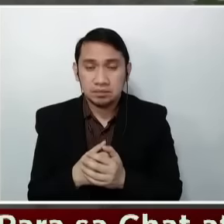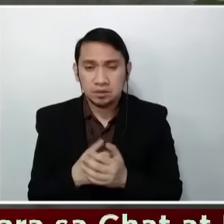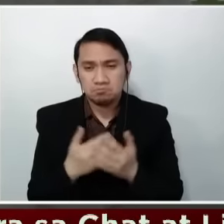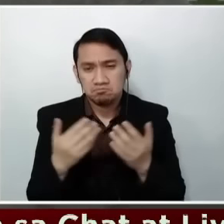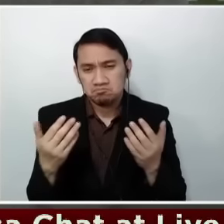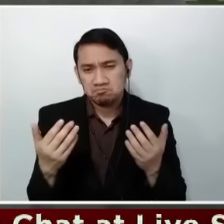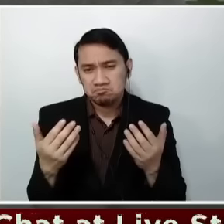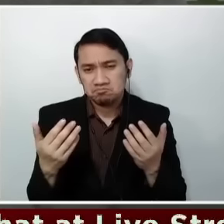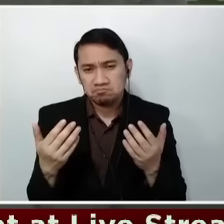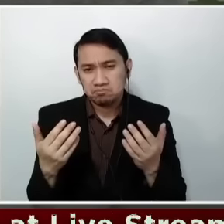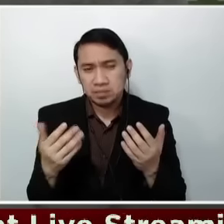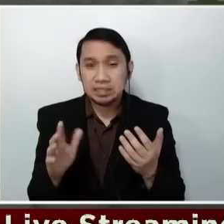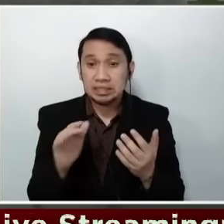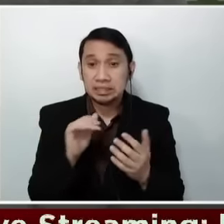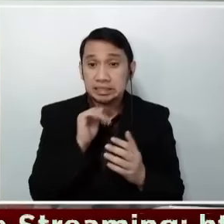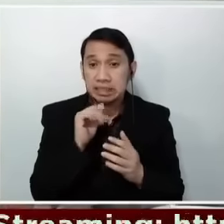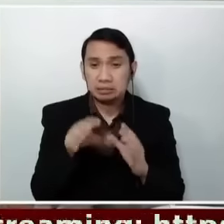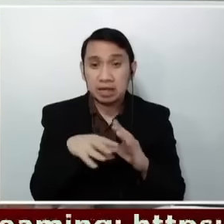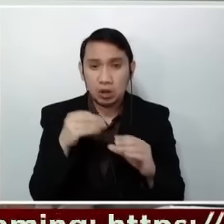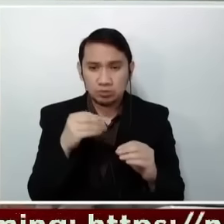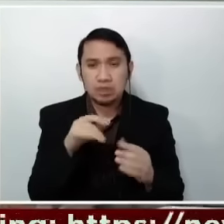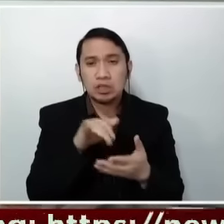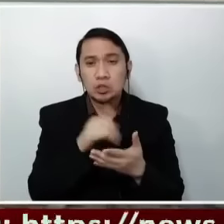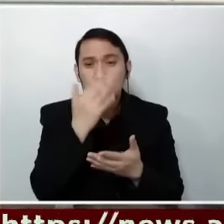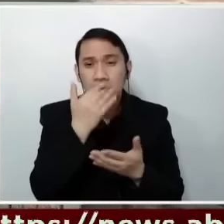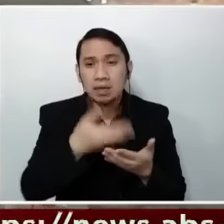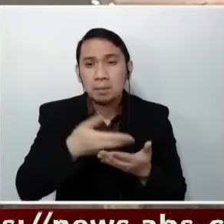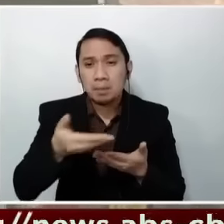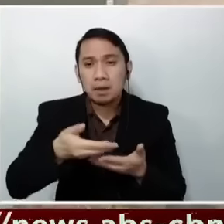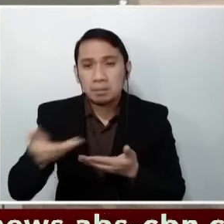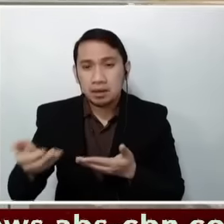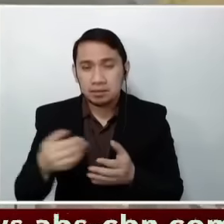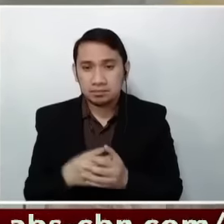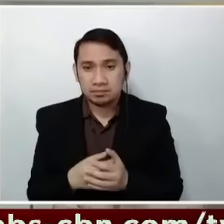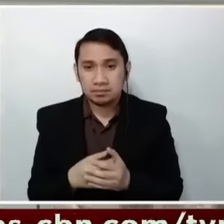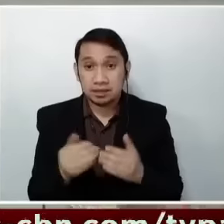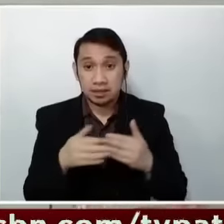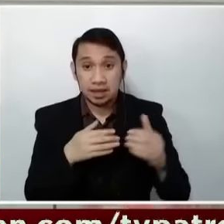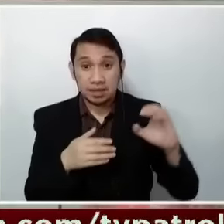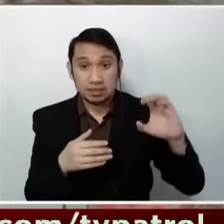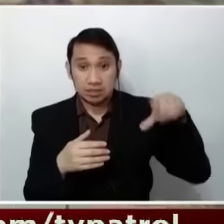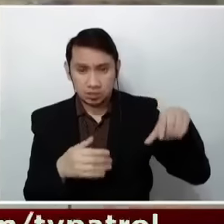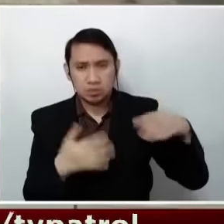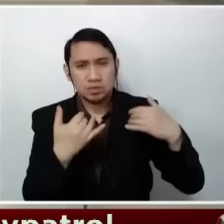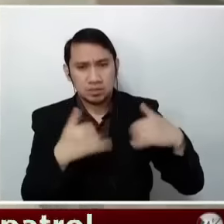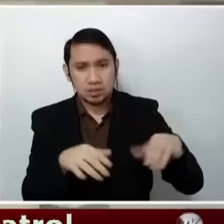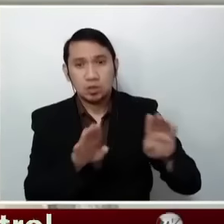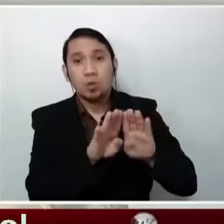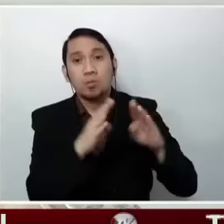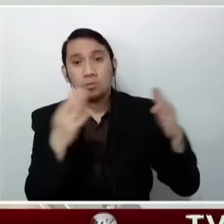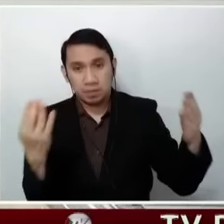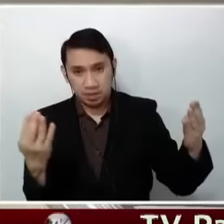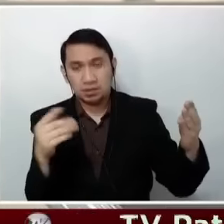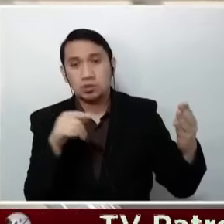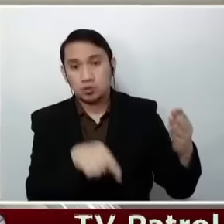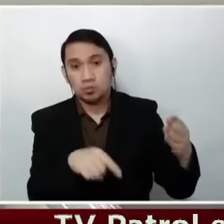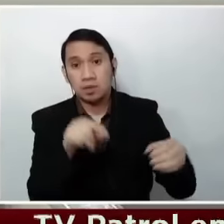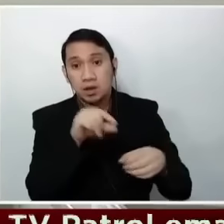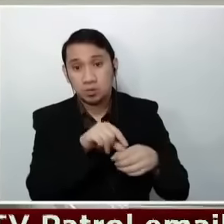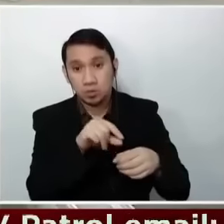para wag na lang sila lumabas. Kahit may ECQ na, bukas pa rin naman ang mga supermarkets araw-araw. At